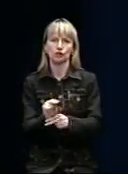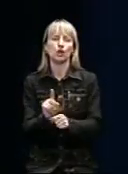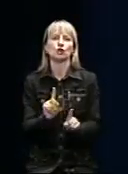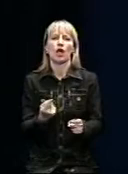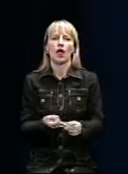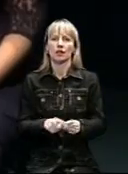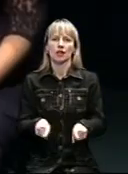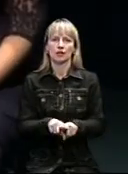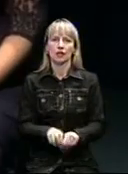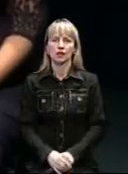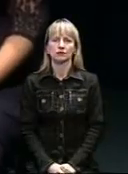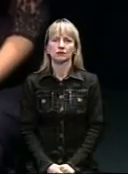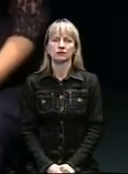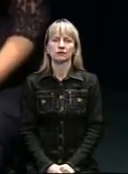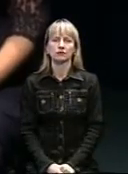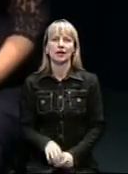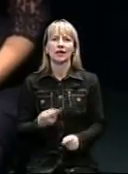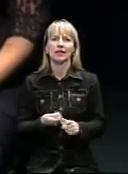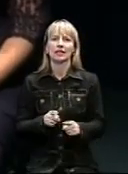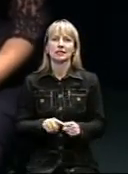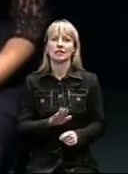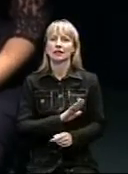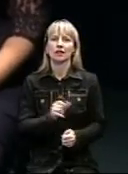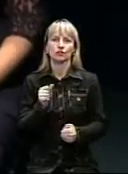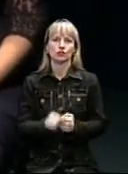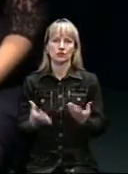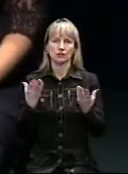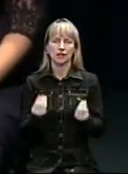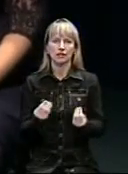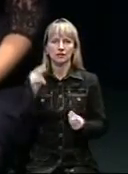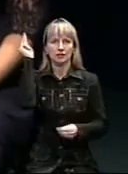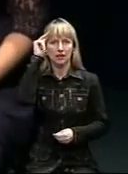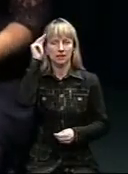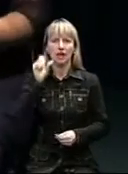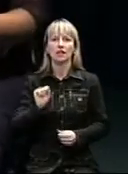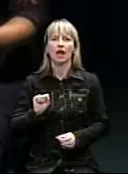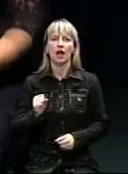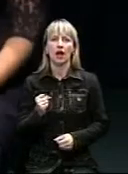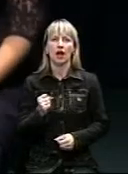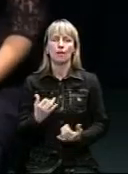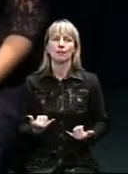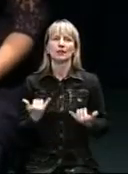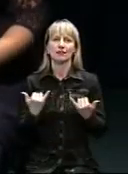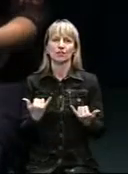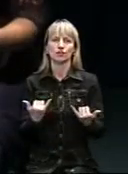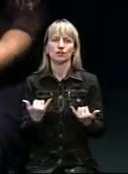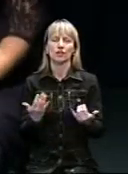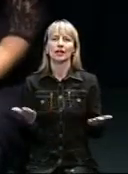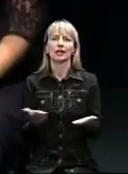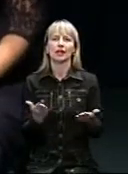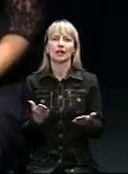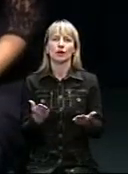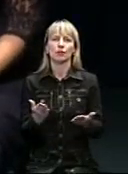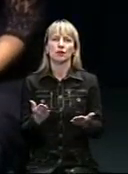таке? Це не щоденні заняття, а присвячені якимось